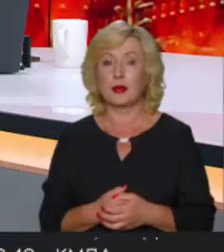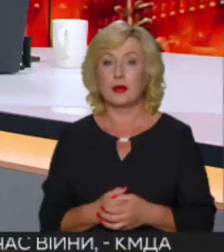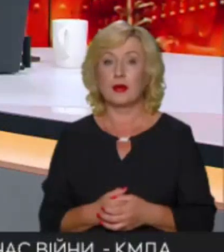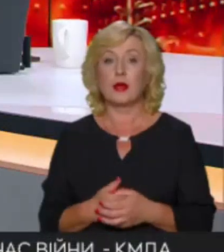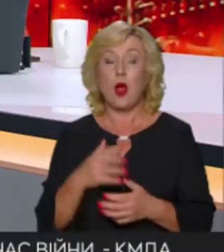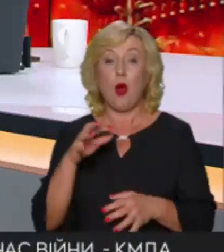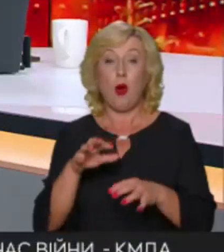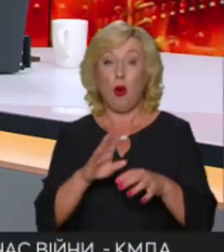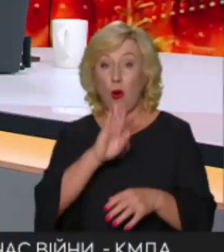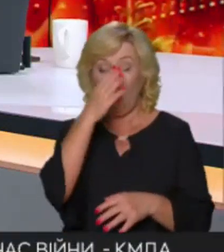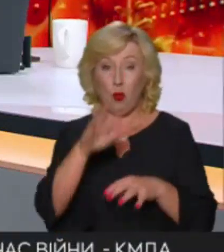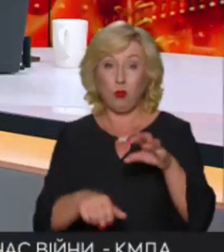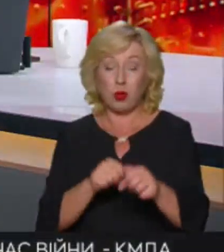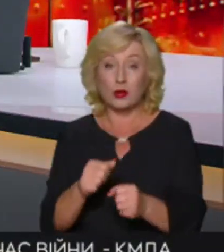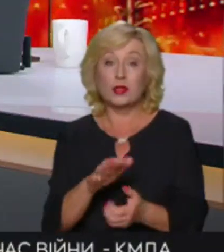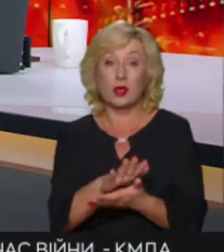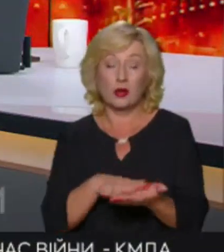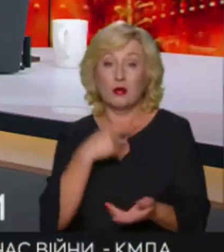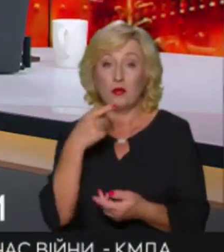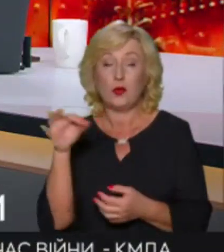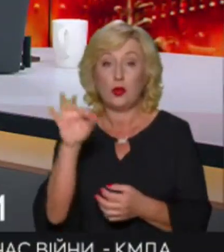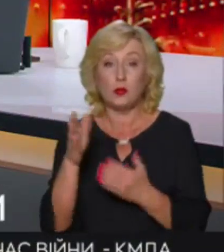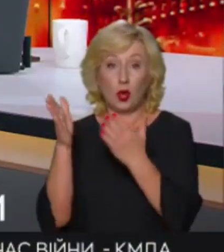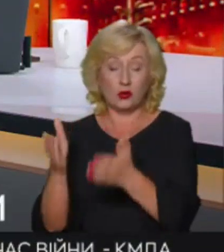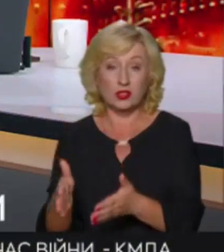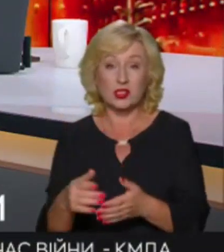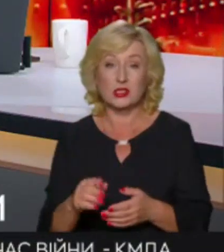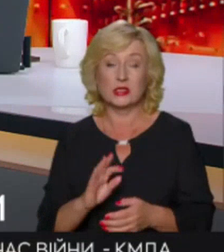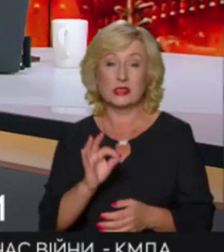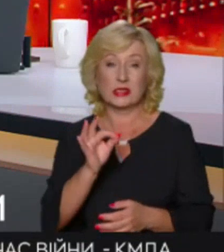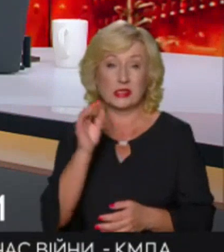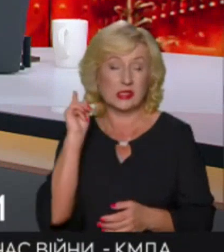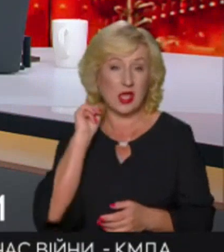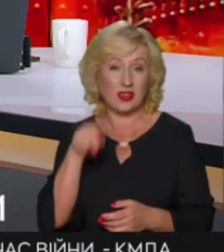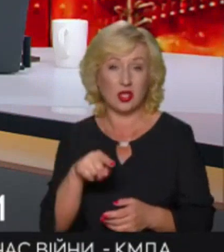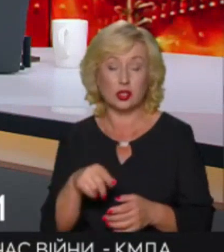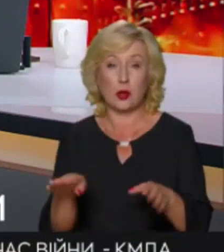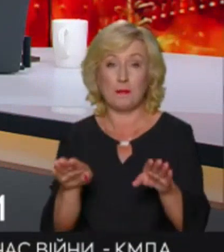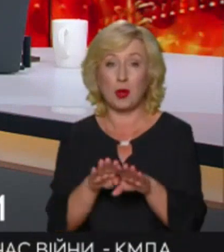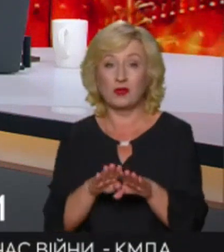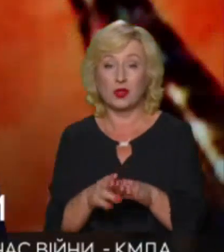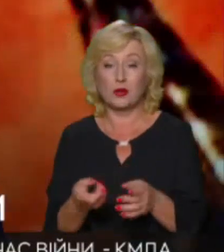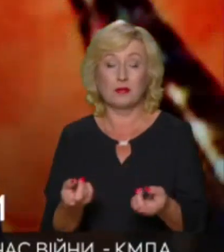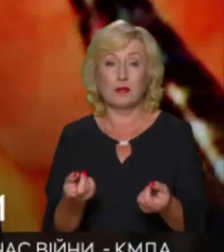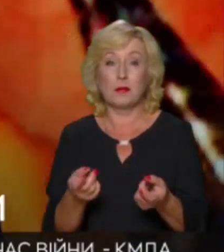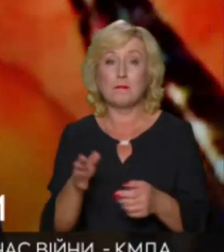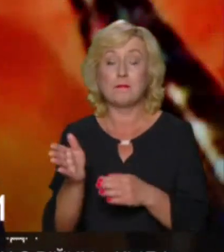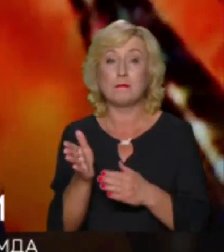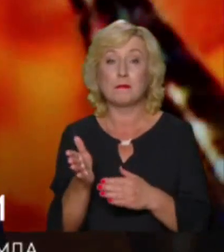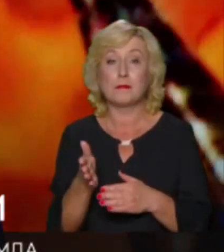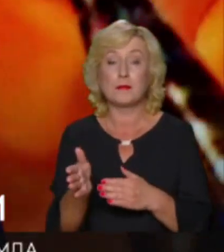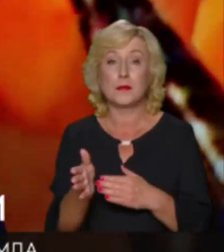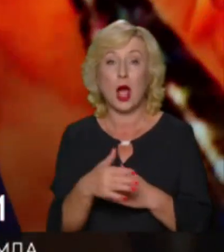Ну і окупанти, далі говоримо про них, цинічно порівняли, пов'язали, не знаю, Маріуполь наш